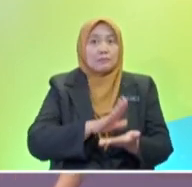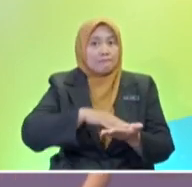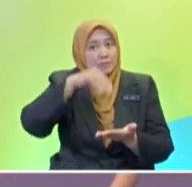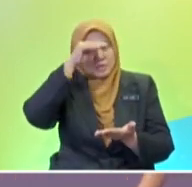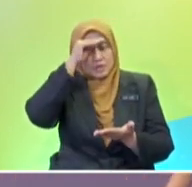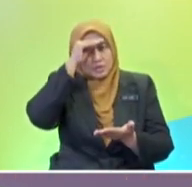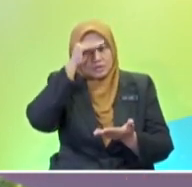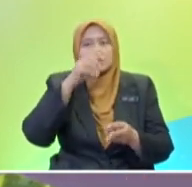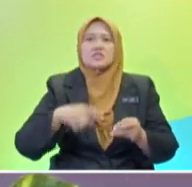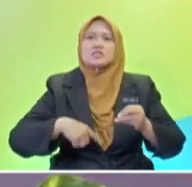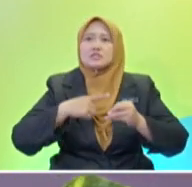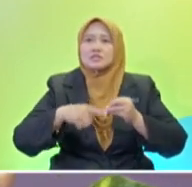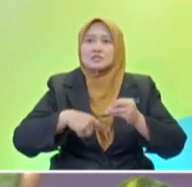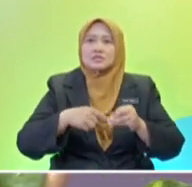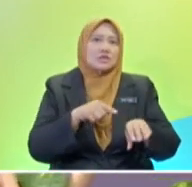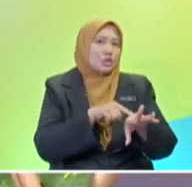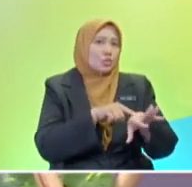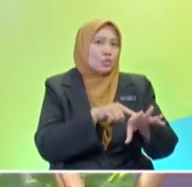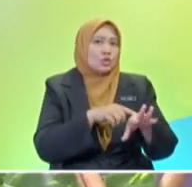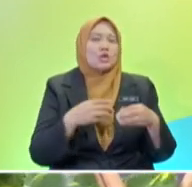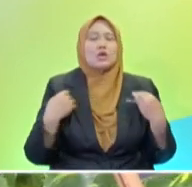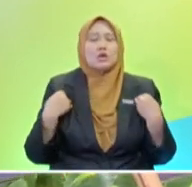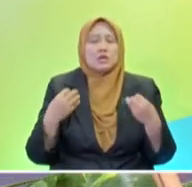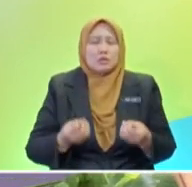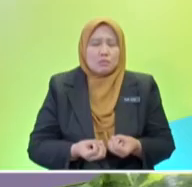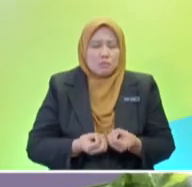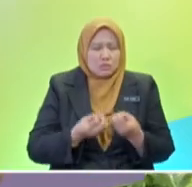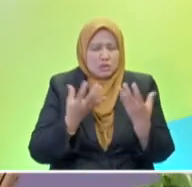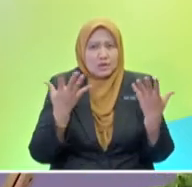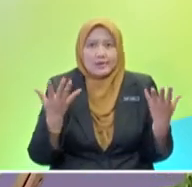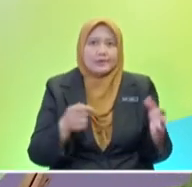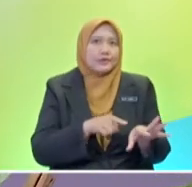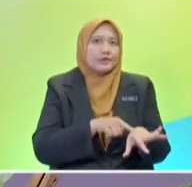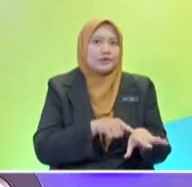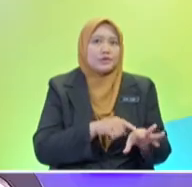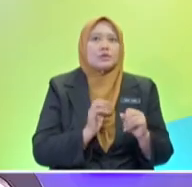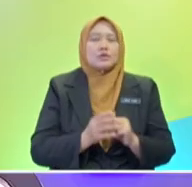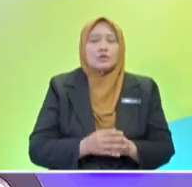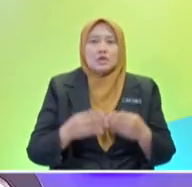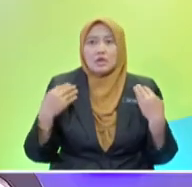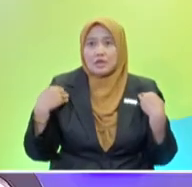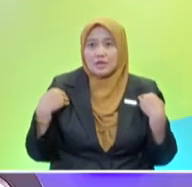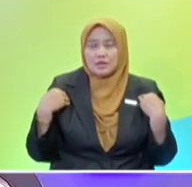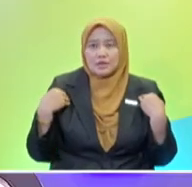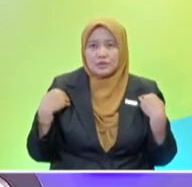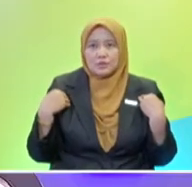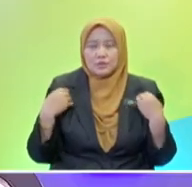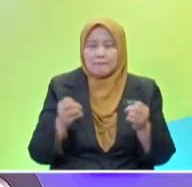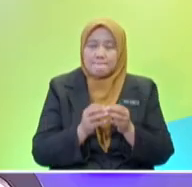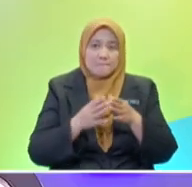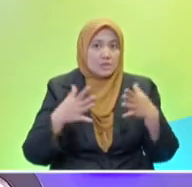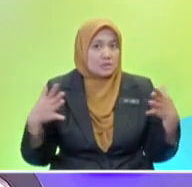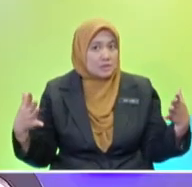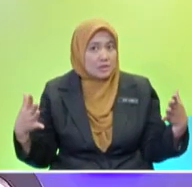daun. Daun ni ada banyak daun. Ya, kalau kita tengok, ada yang besar, ada yang